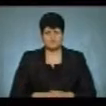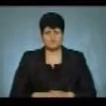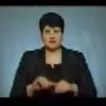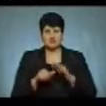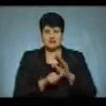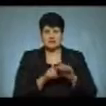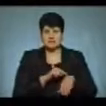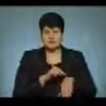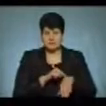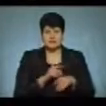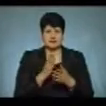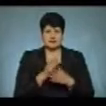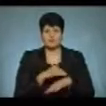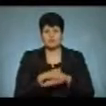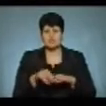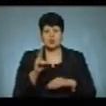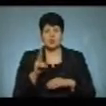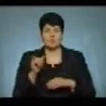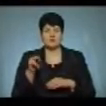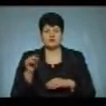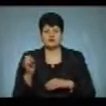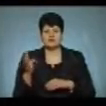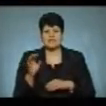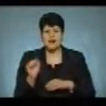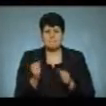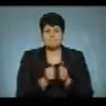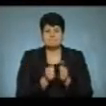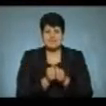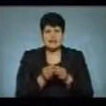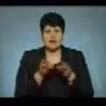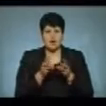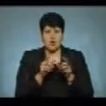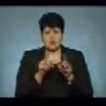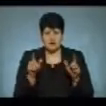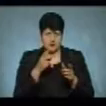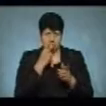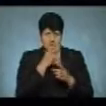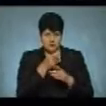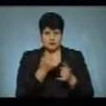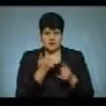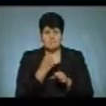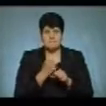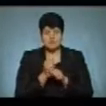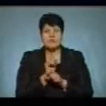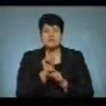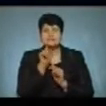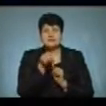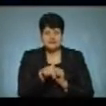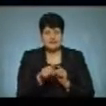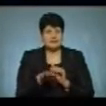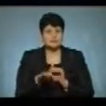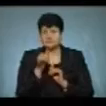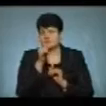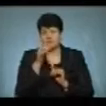16-та година, ми знаходимося на вулиці Купчинського, 14А, біля котельні. Бачимо, що зараз котельня працює, але зайти на її територію не